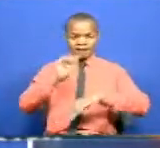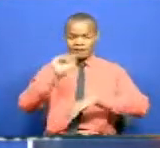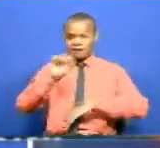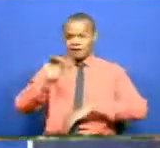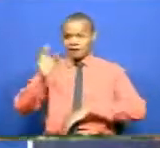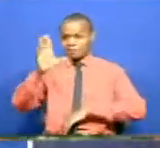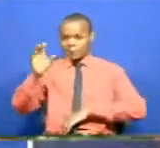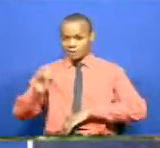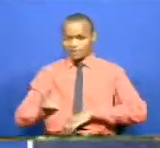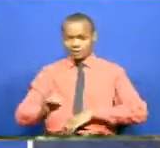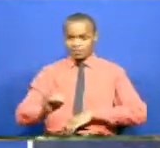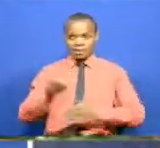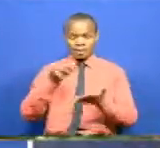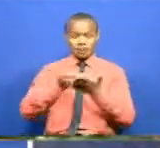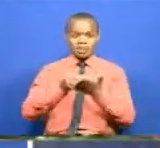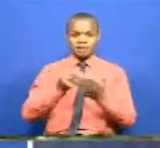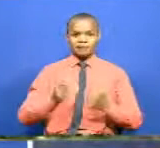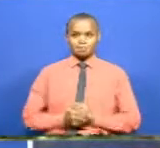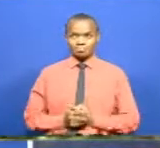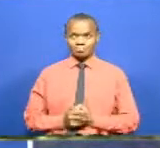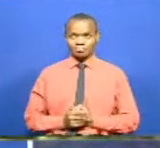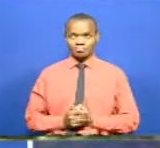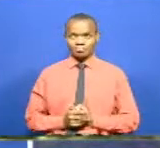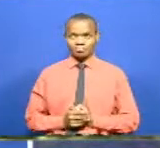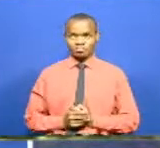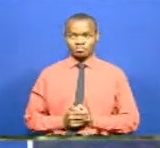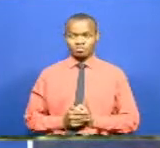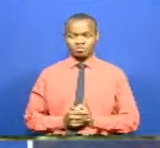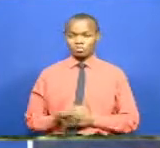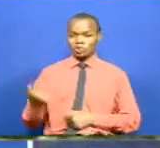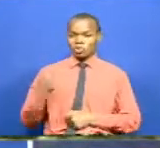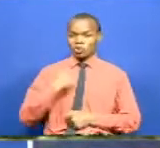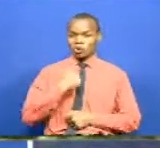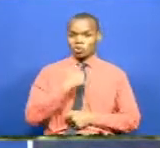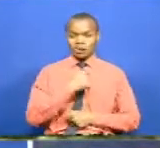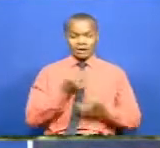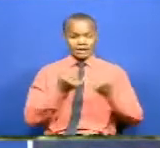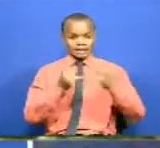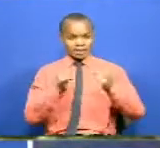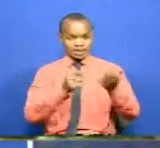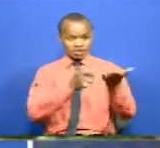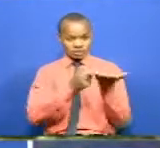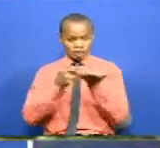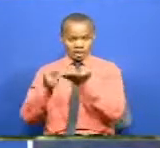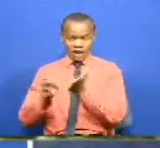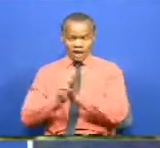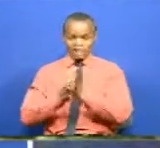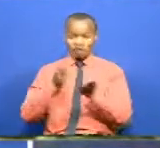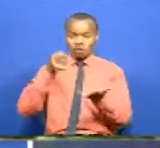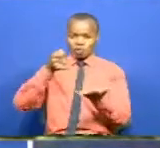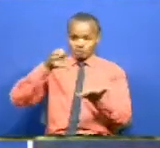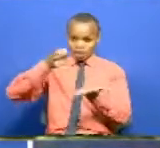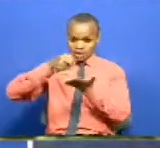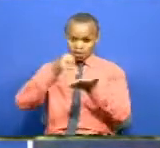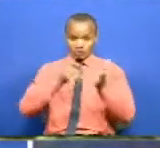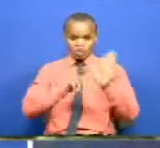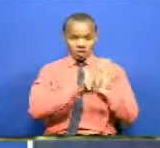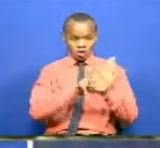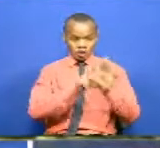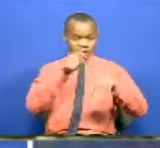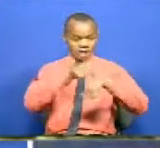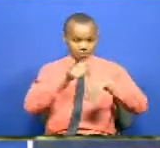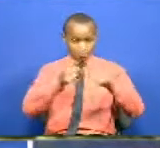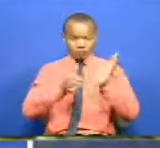kila mwaka. We are in that concurrence, and it is within the law when we have such stalemate, especially on the issues of